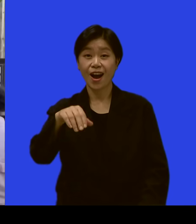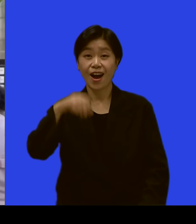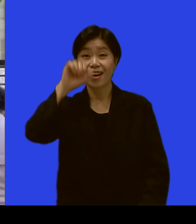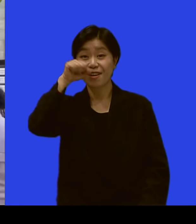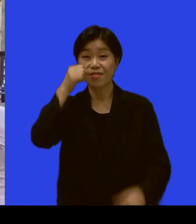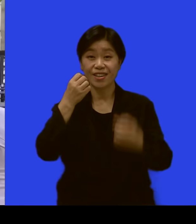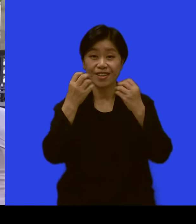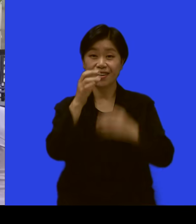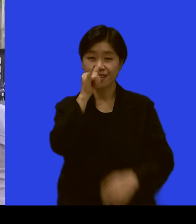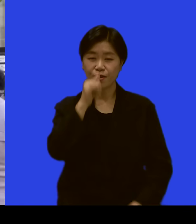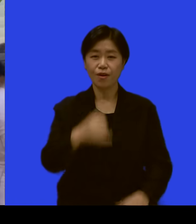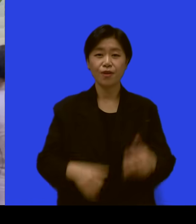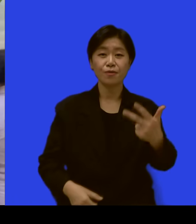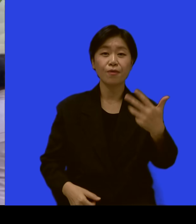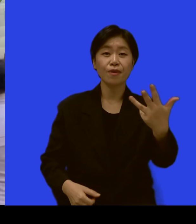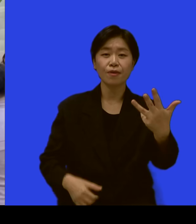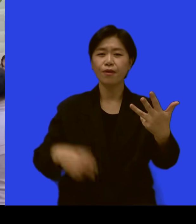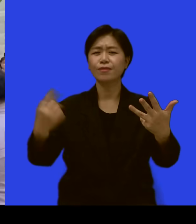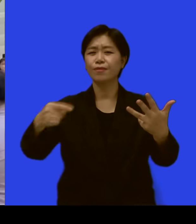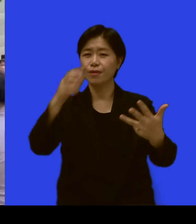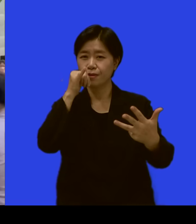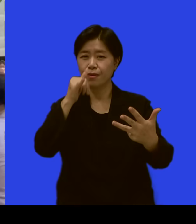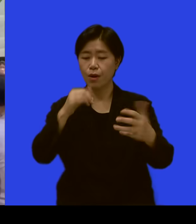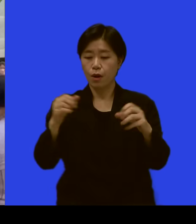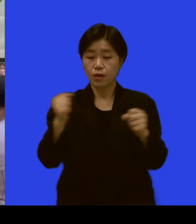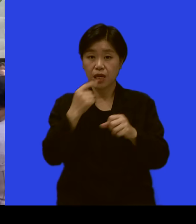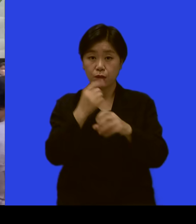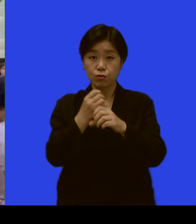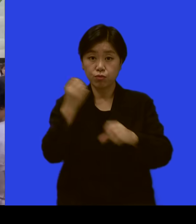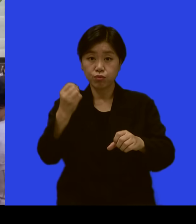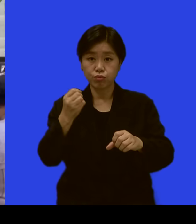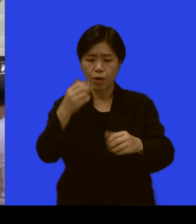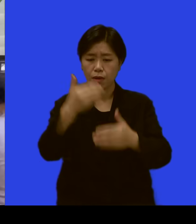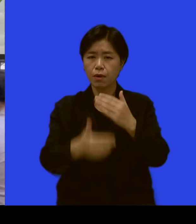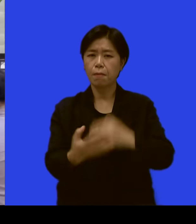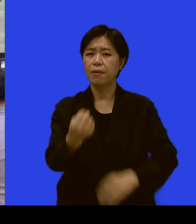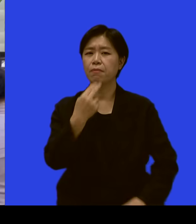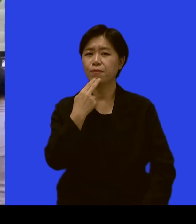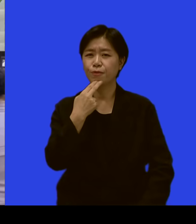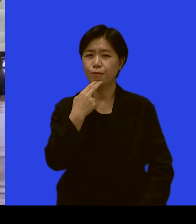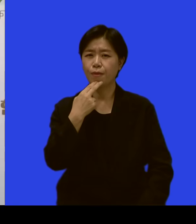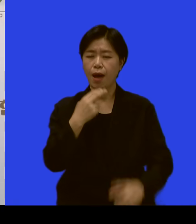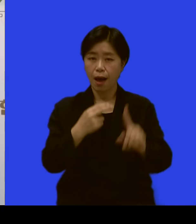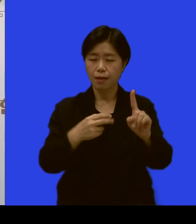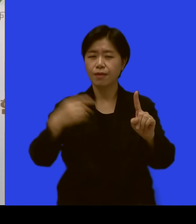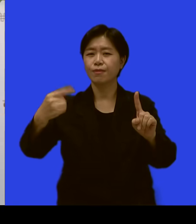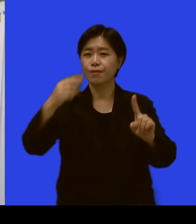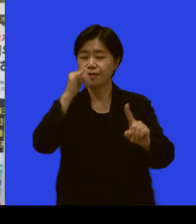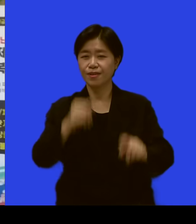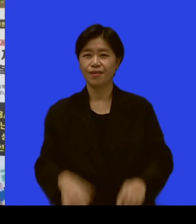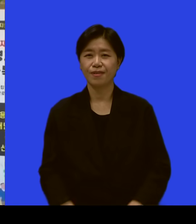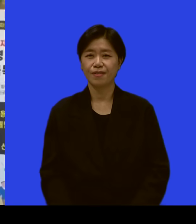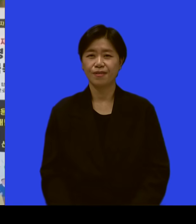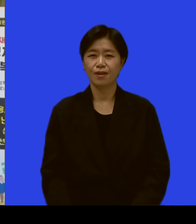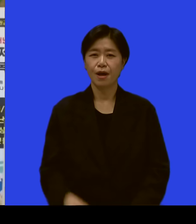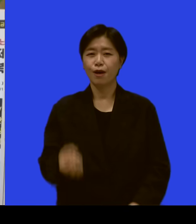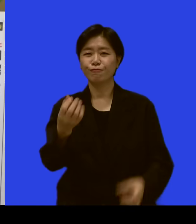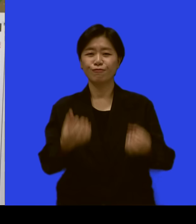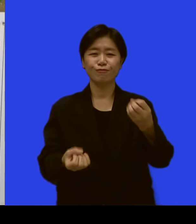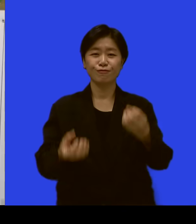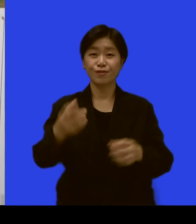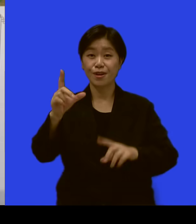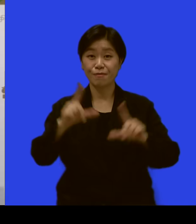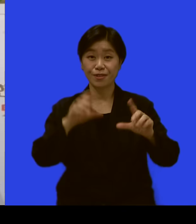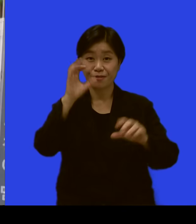자, 이렇게 8개씩 1,000원. 월등무 제주에서 월등무 이제 얼마 남지 않았습니다. 월등무 1,000원입니다. 1,000원. 오렌지 만원어치 사면 하나 더 드립니다.